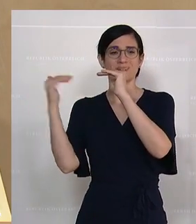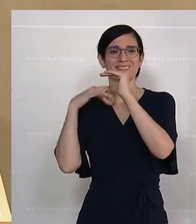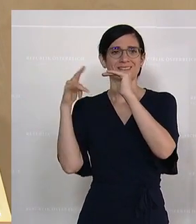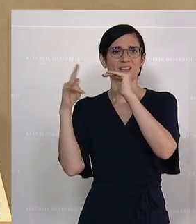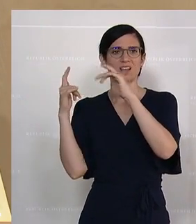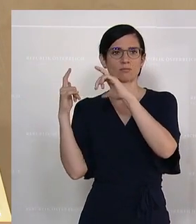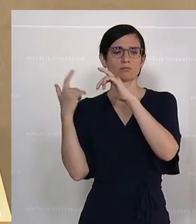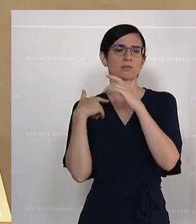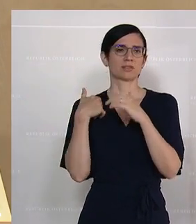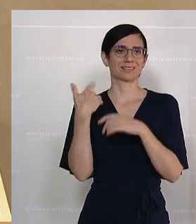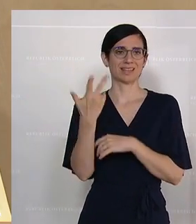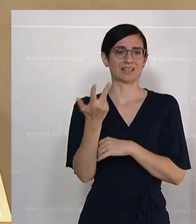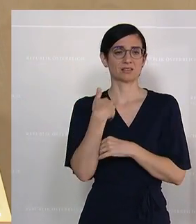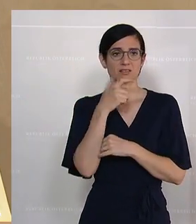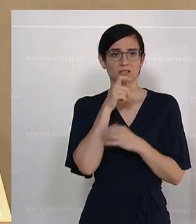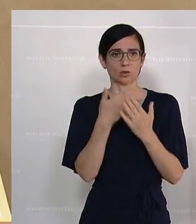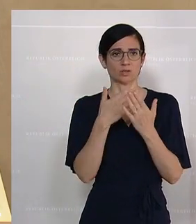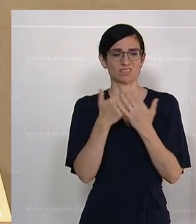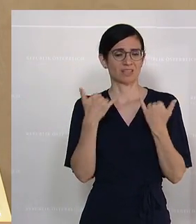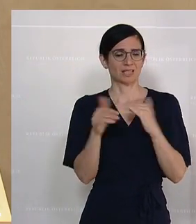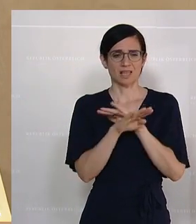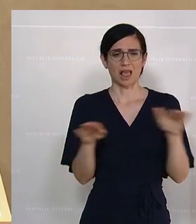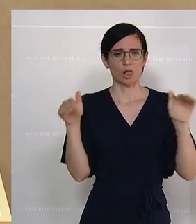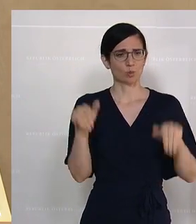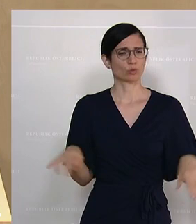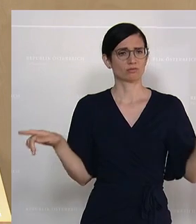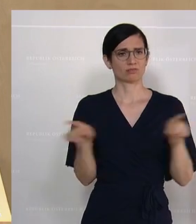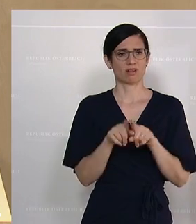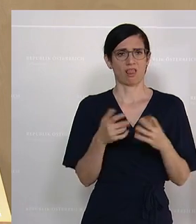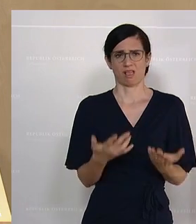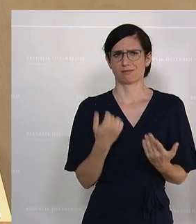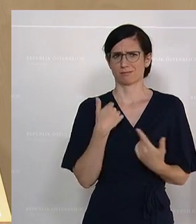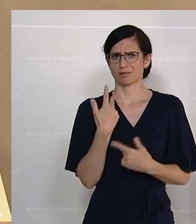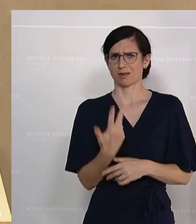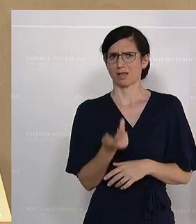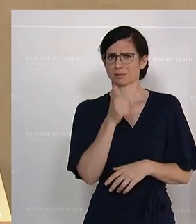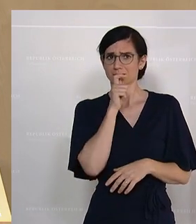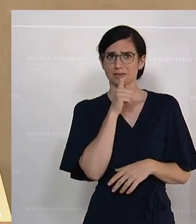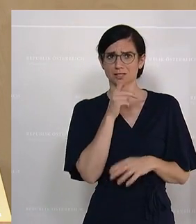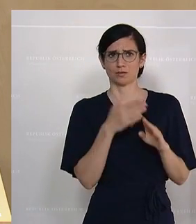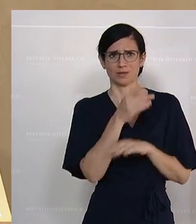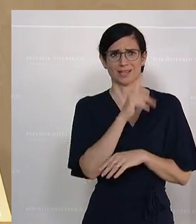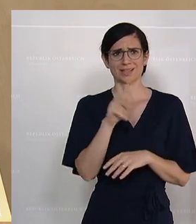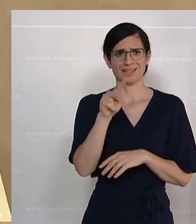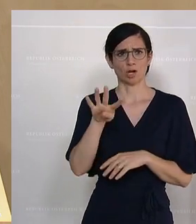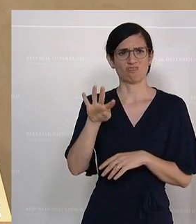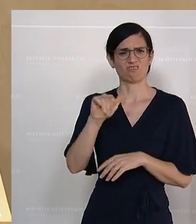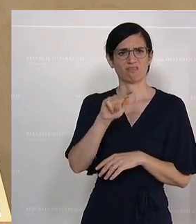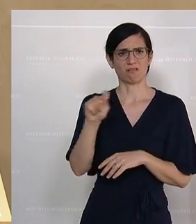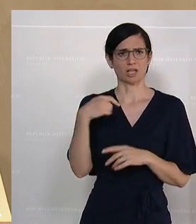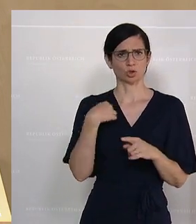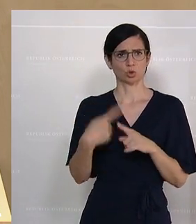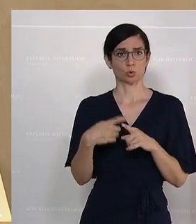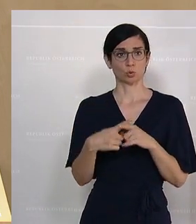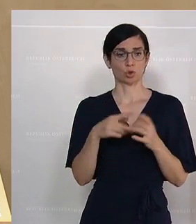geschaltet das hat dann 30 cent und jetzt kriegen alle alle anderen kraftwerke auch 30 cent pro kilowattstunde unter zahlen muss